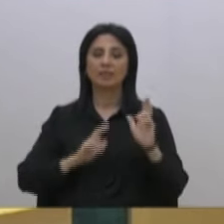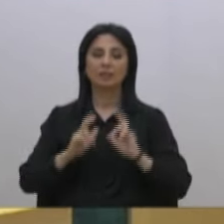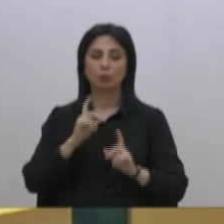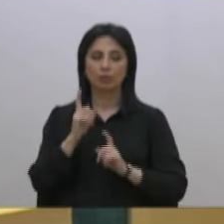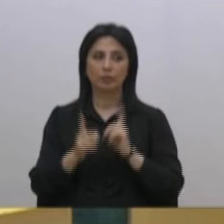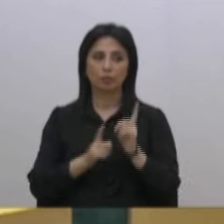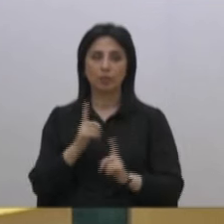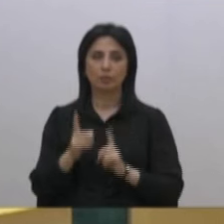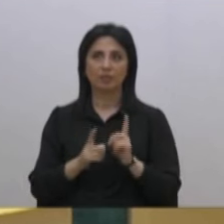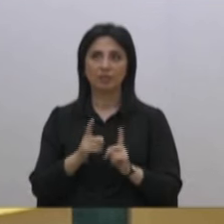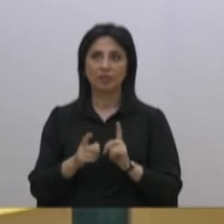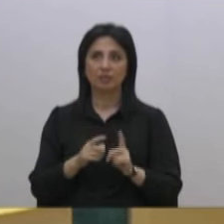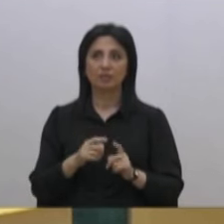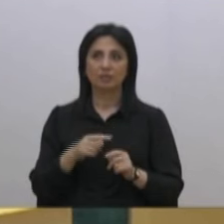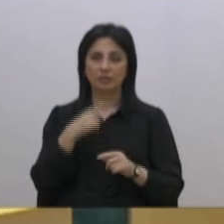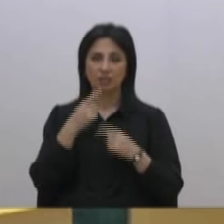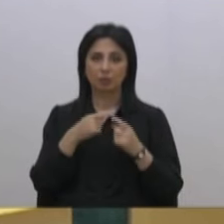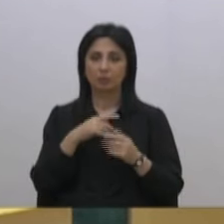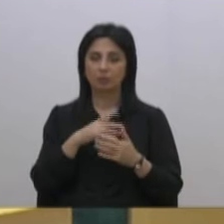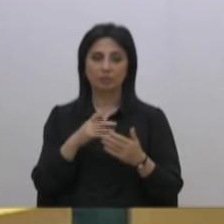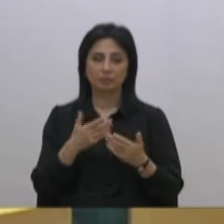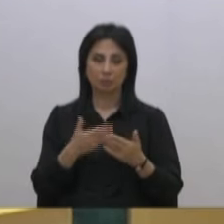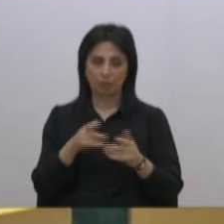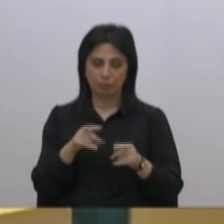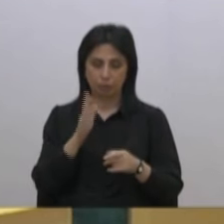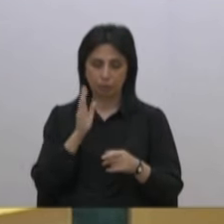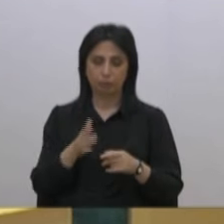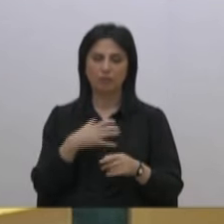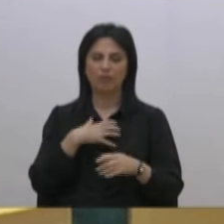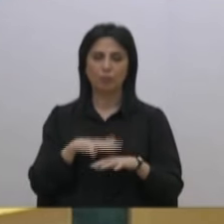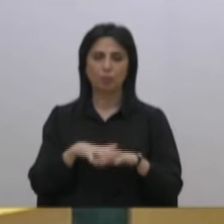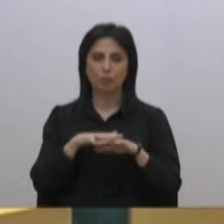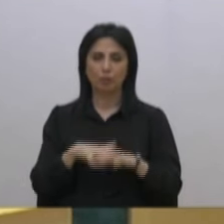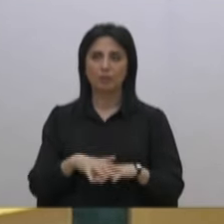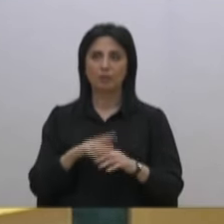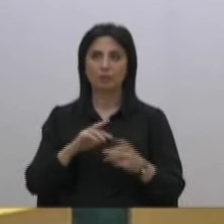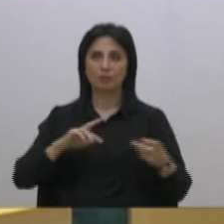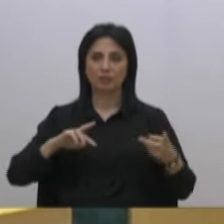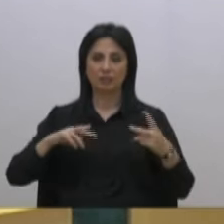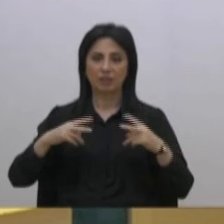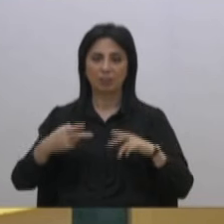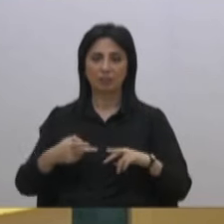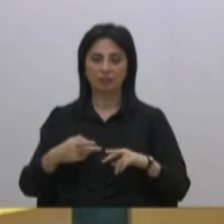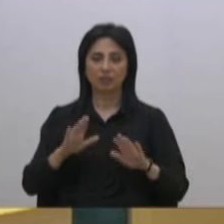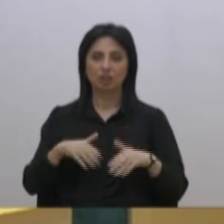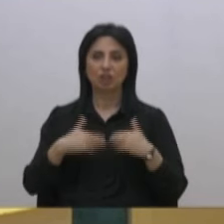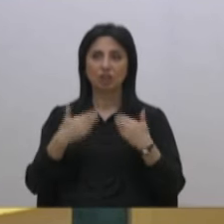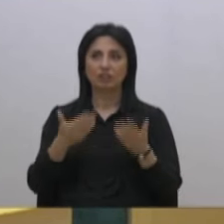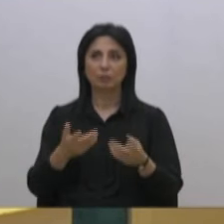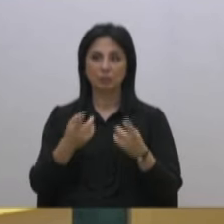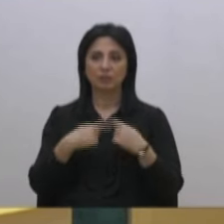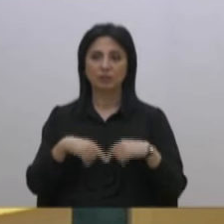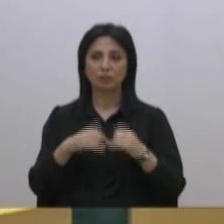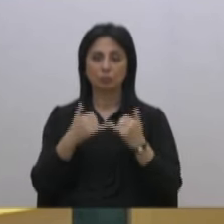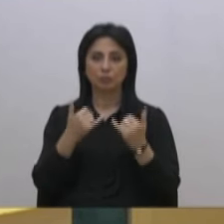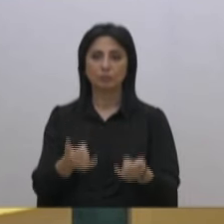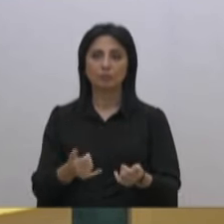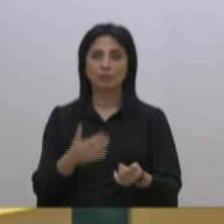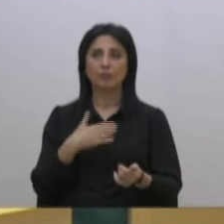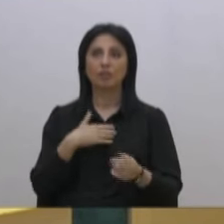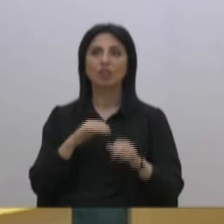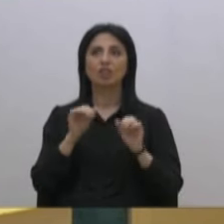რეფორმა, დეტალურად არ ვისაუბრებ, მაგრამ აქაც გვექნება ფუნდამენტური ცვლილებები შეთავაზებული საზოგადოებისთვის.